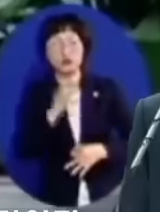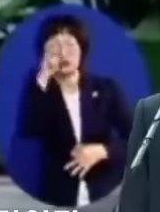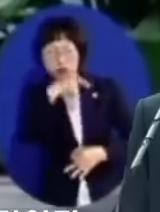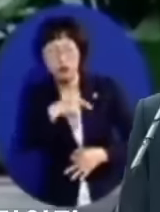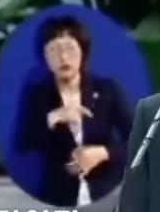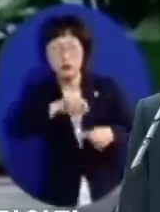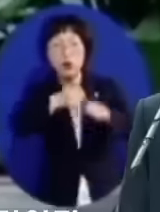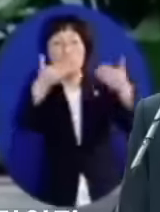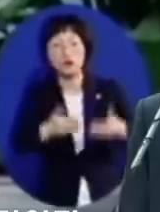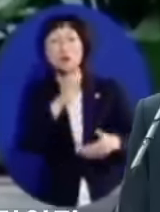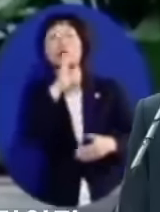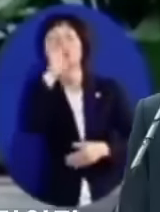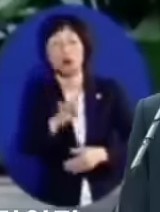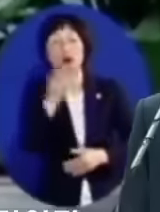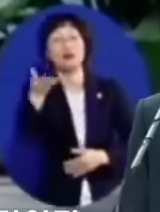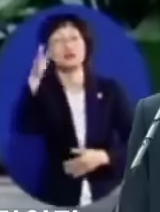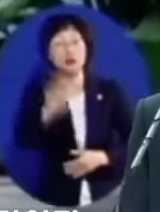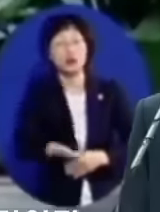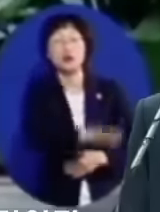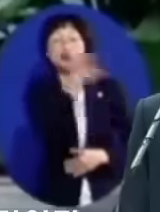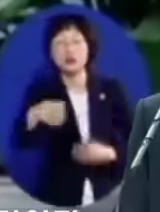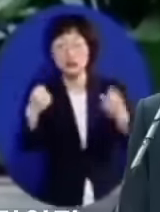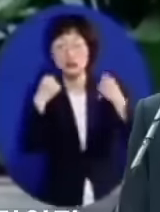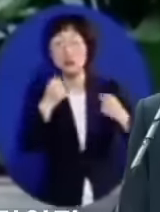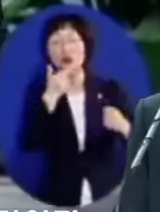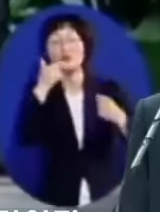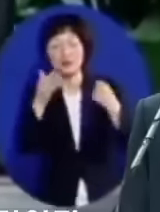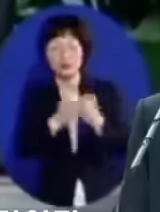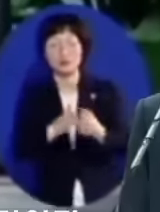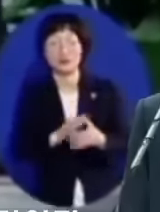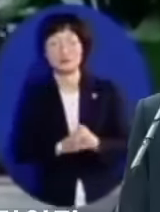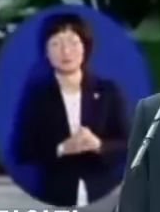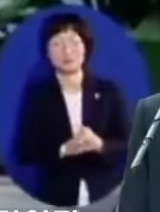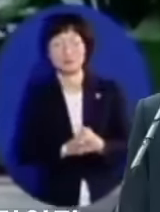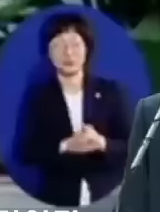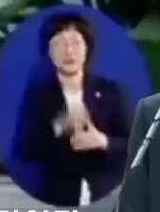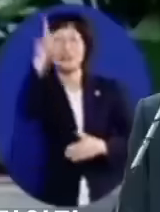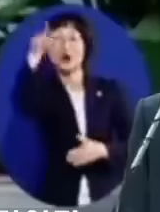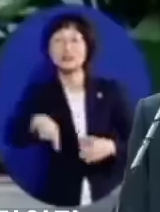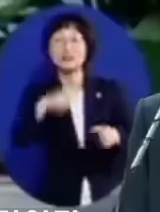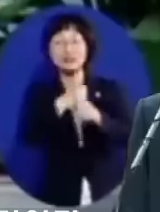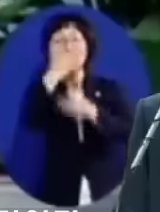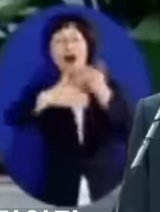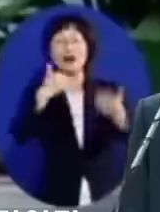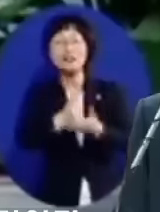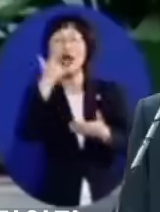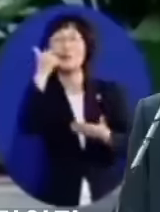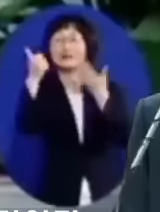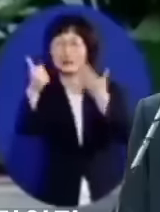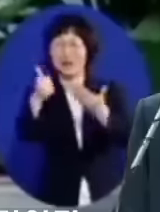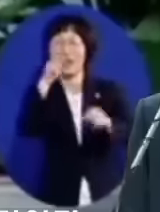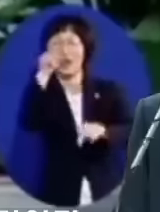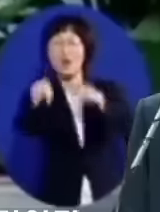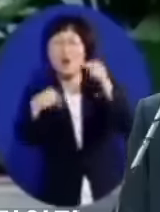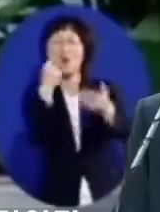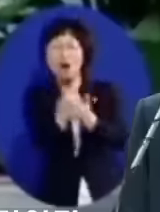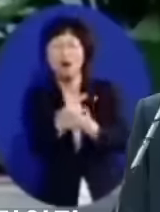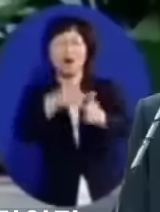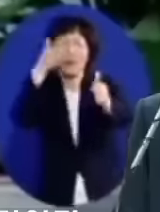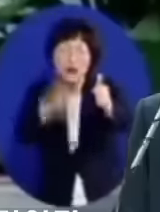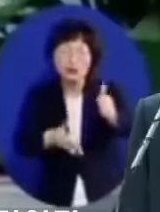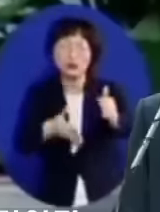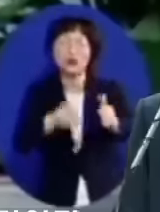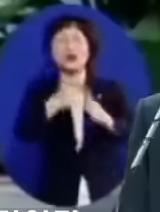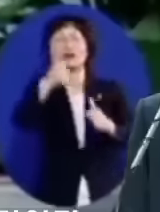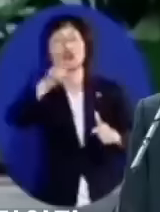받아야 마땅한 인간이지만은 우리가 힘이 없으니까 천지를 지으신 하나님 아버지께 나가서 간구하는 것입니다.